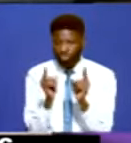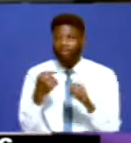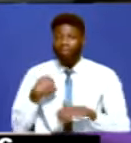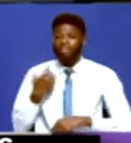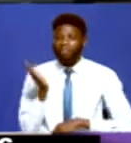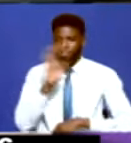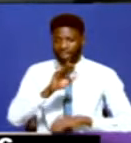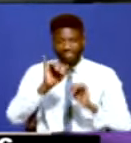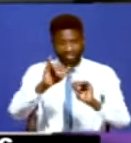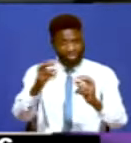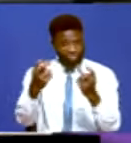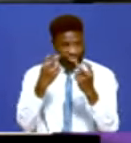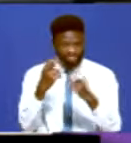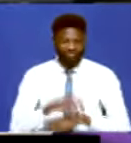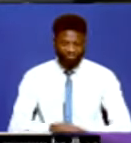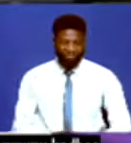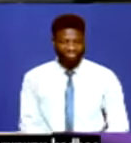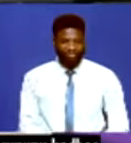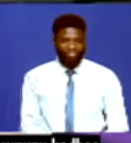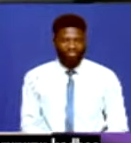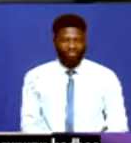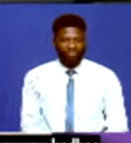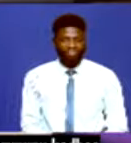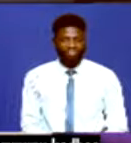mpenzi mtazamaji.